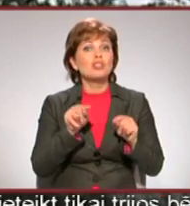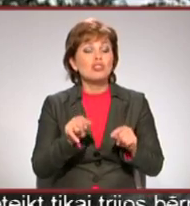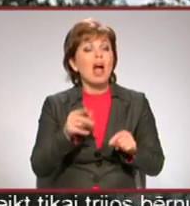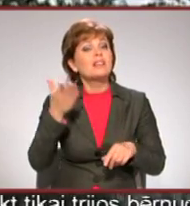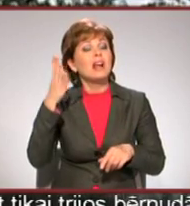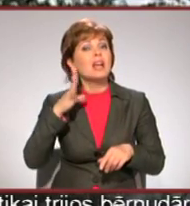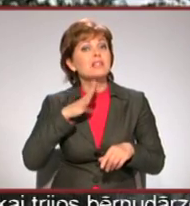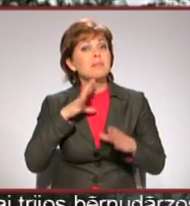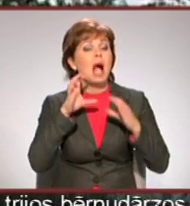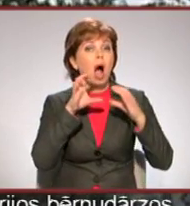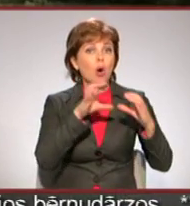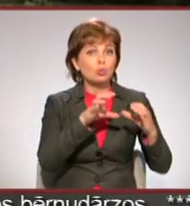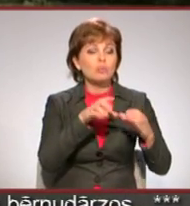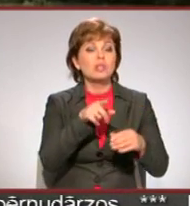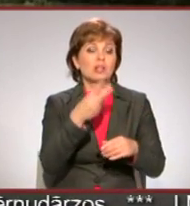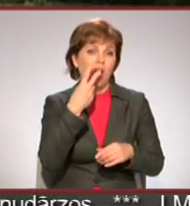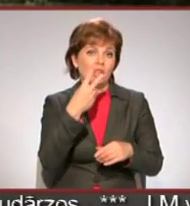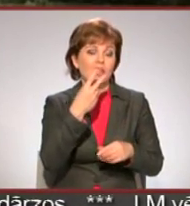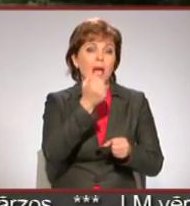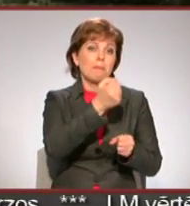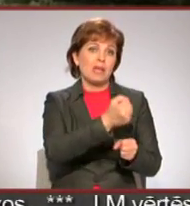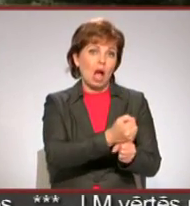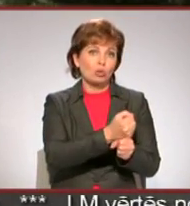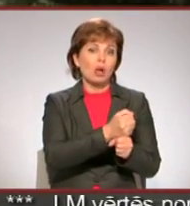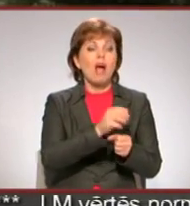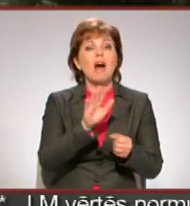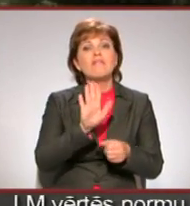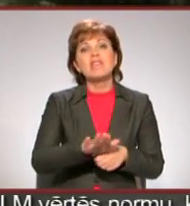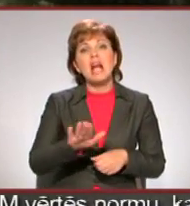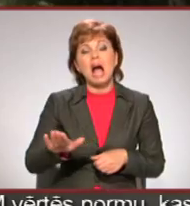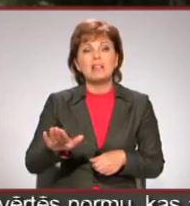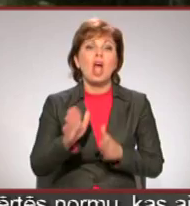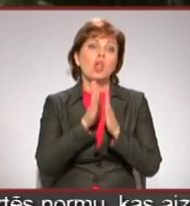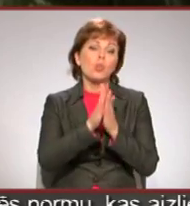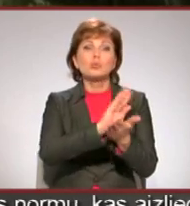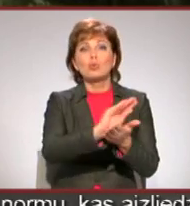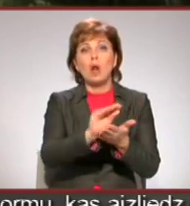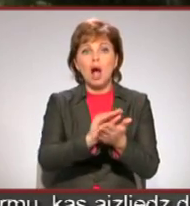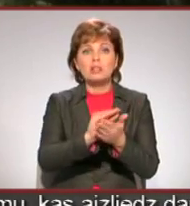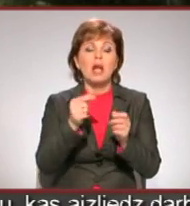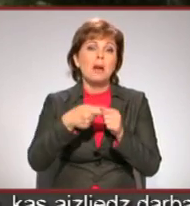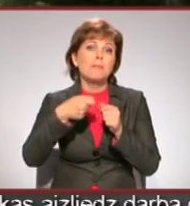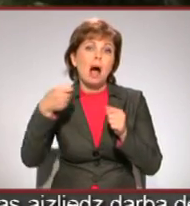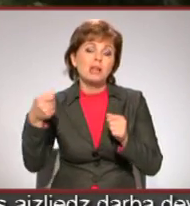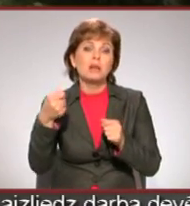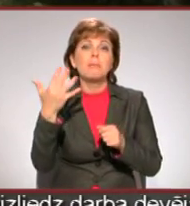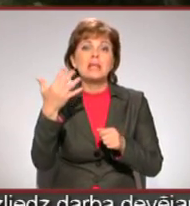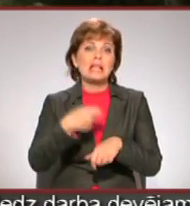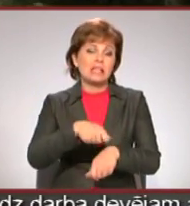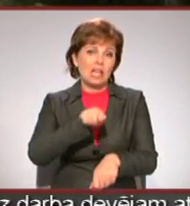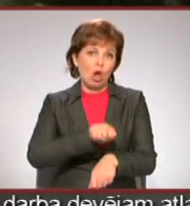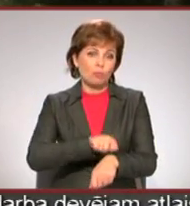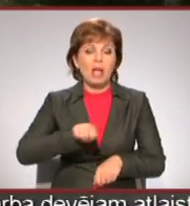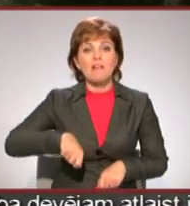bijis autobuss, liecina pietura. Vietējie esot arī rakstījuši un lūguši pagarināt maršrutu vien par nieka 5 km, bet